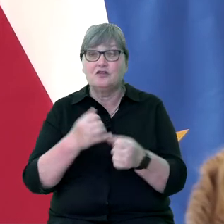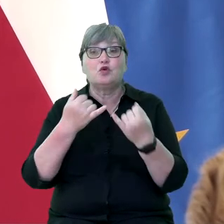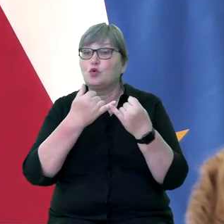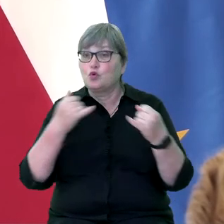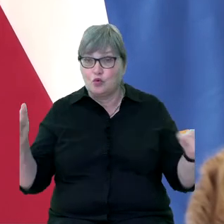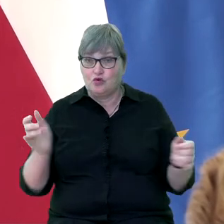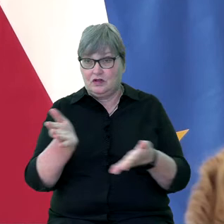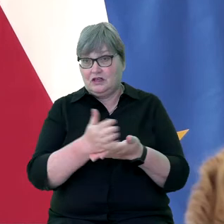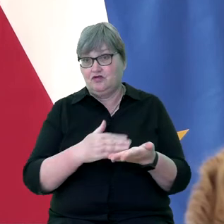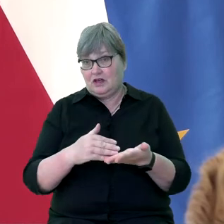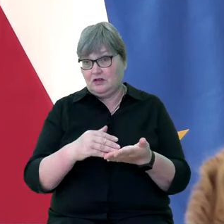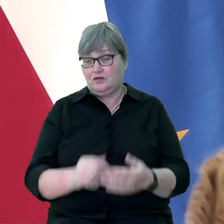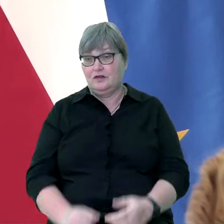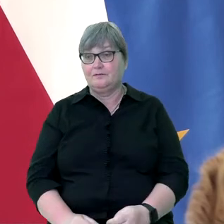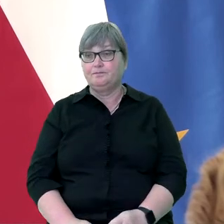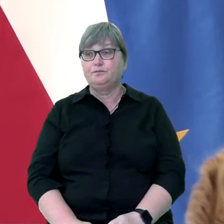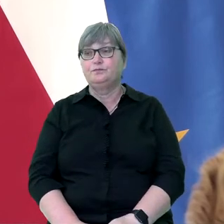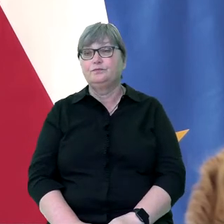samorządowej.